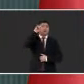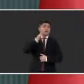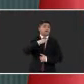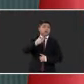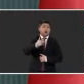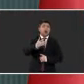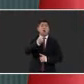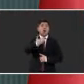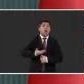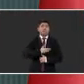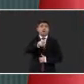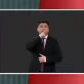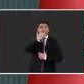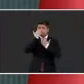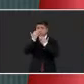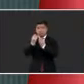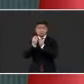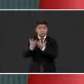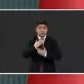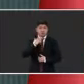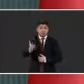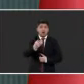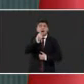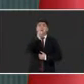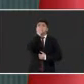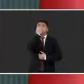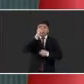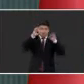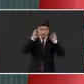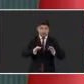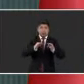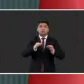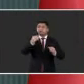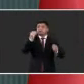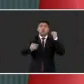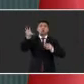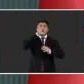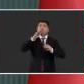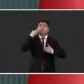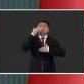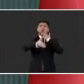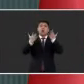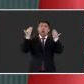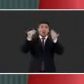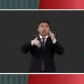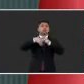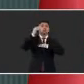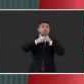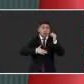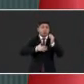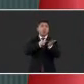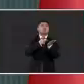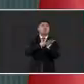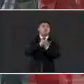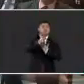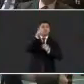Geçinecek gelir temin ettik. Bahar mevsimiyle birlikte canlanacak turizm, inşaat ve tarım